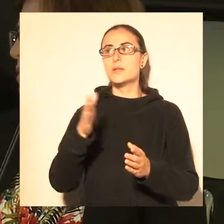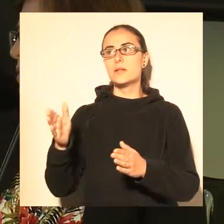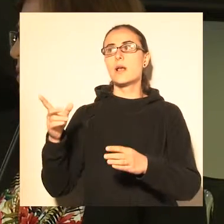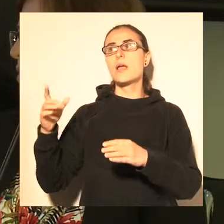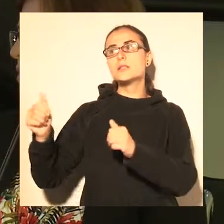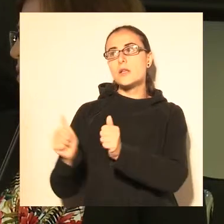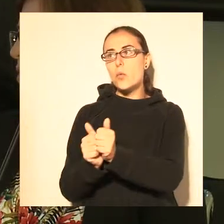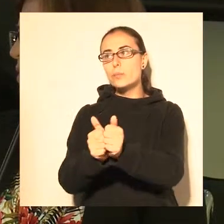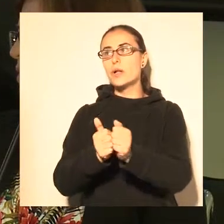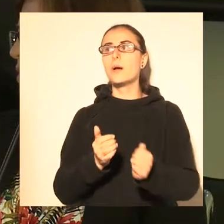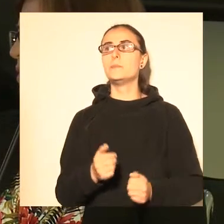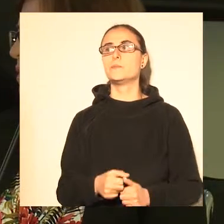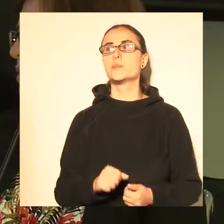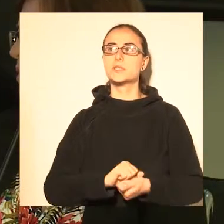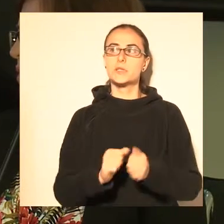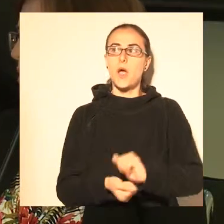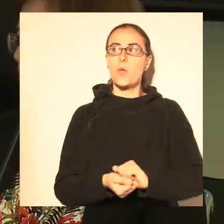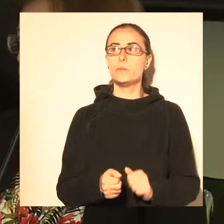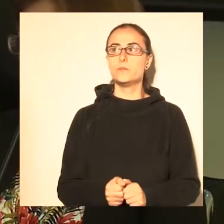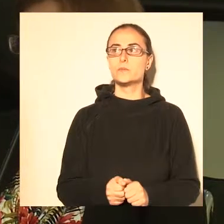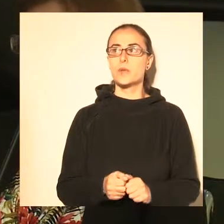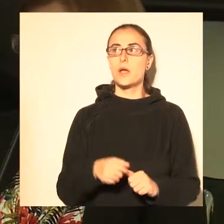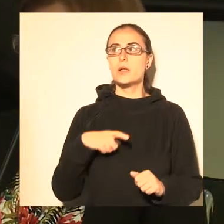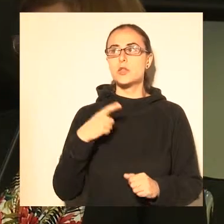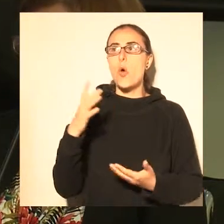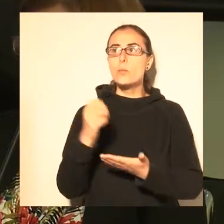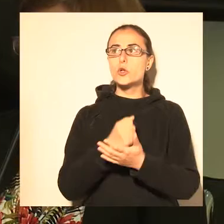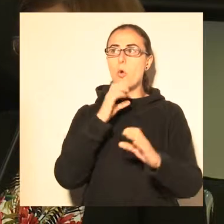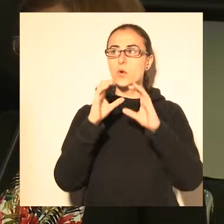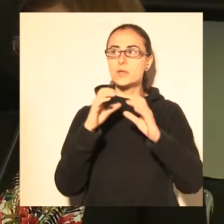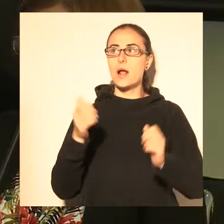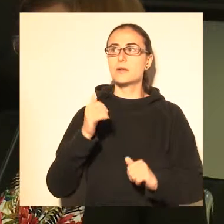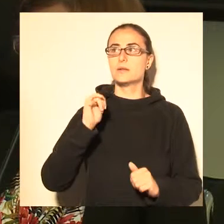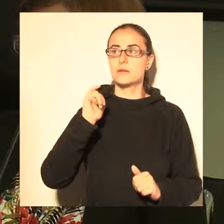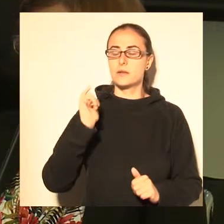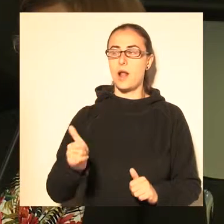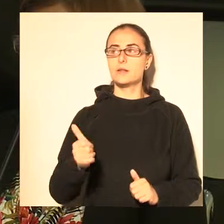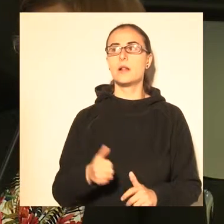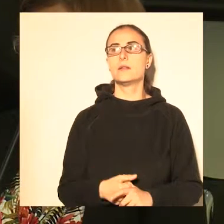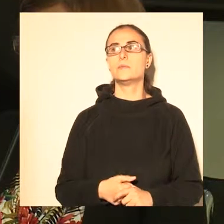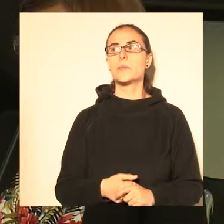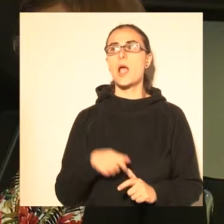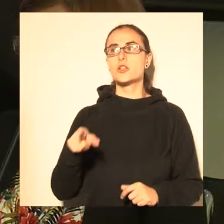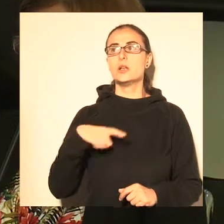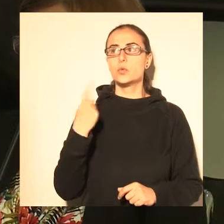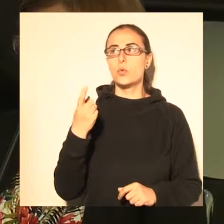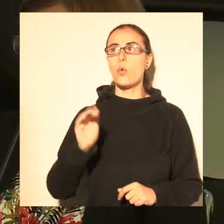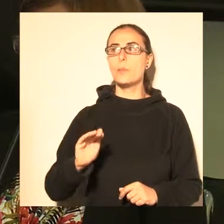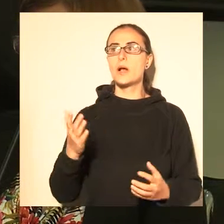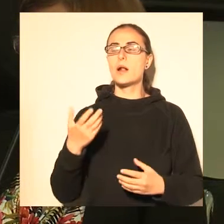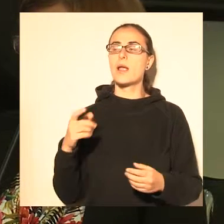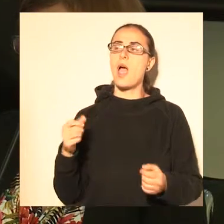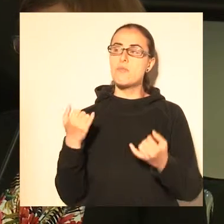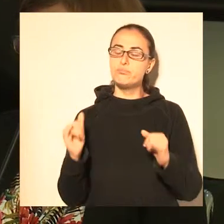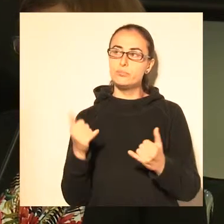ei umblă sau ă reușim să obținem o comunicare relativă Aici este un băiețel cu